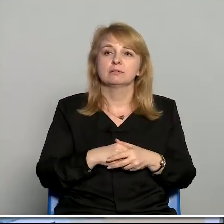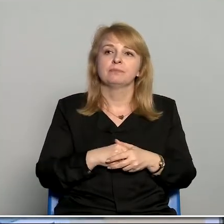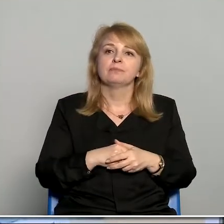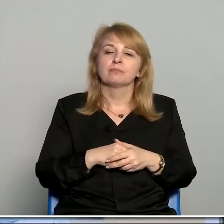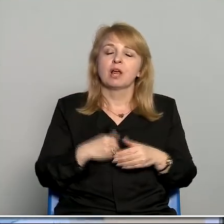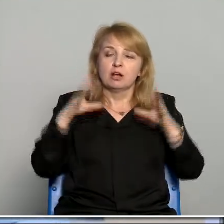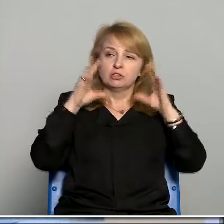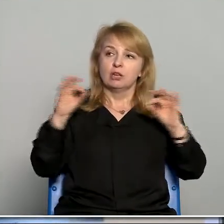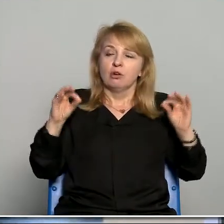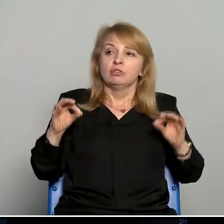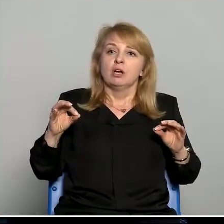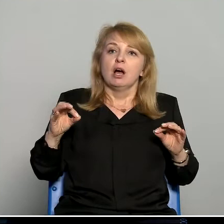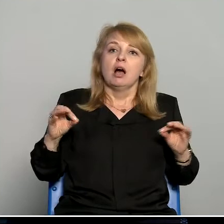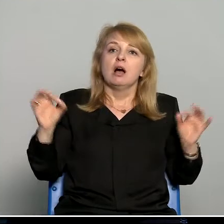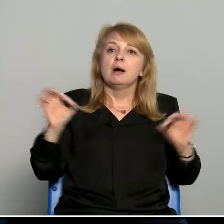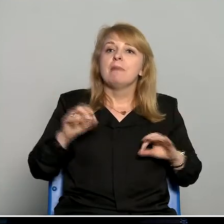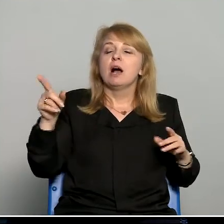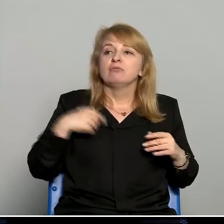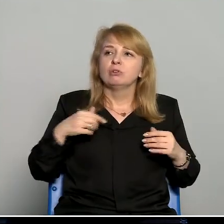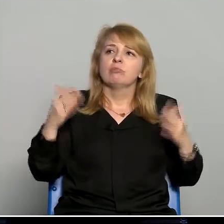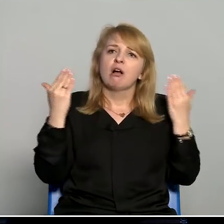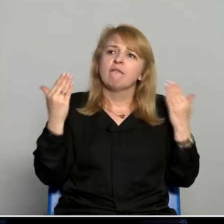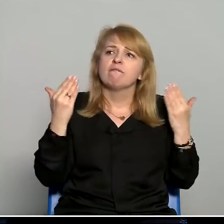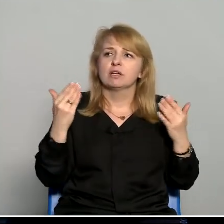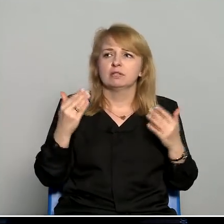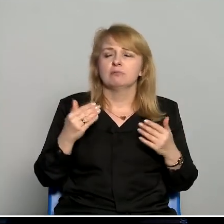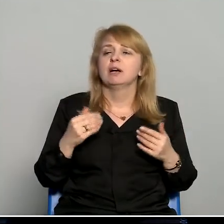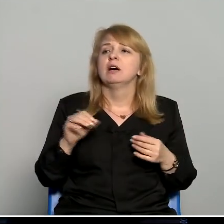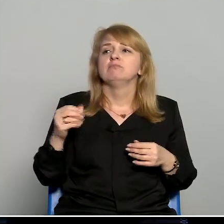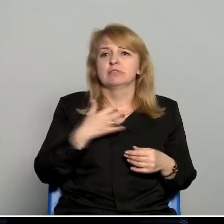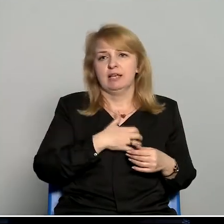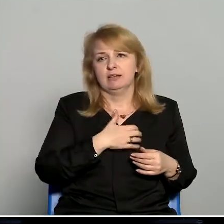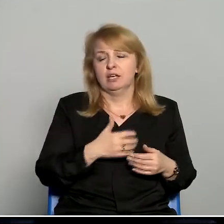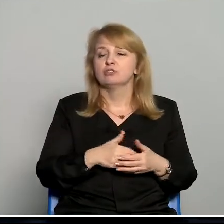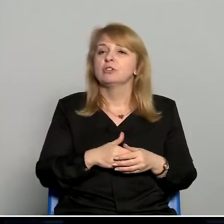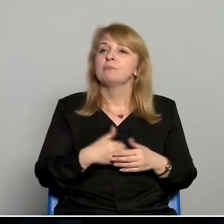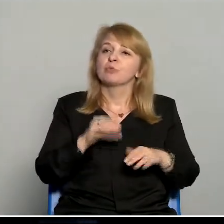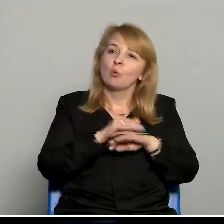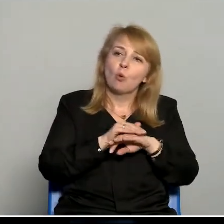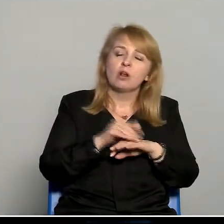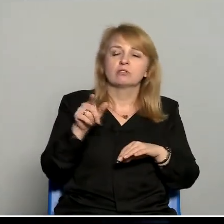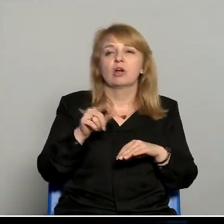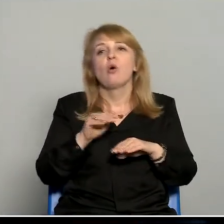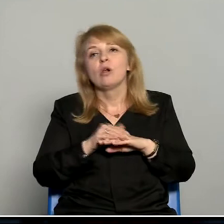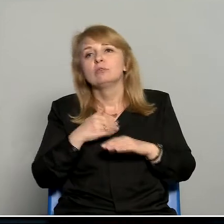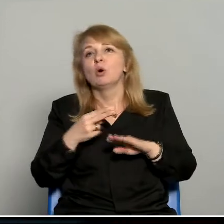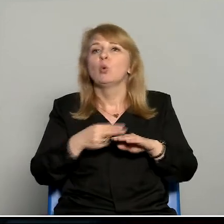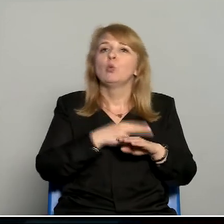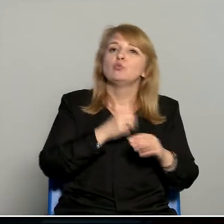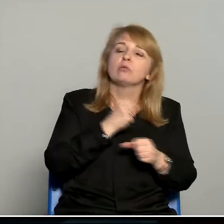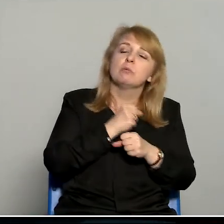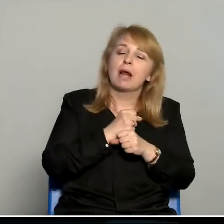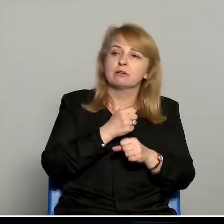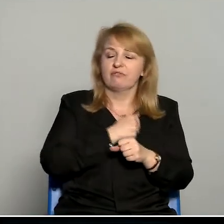Szanowni Państwo, witam Państwa bardzo serdecznie w imieniu moich koleżanek i kolegów z Wojewódzkiego Urzędu Pracy w Warszawie.